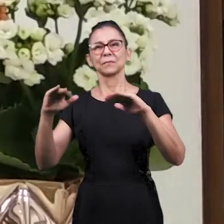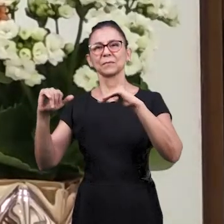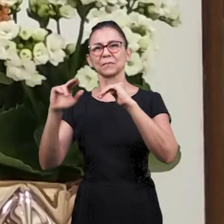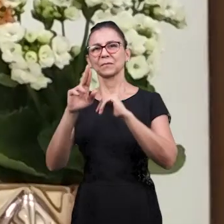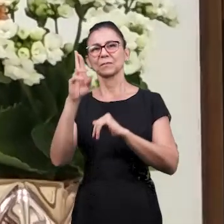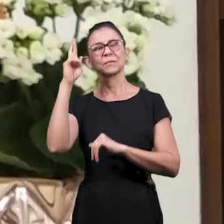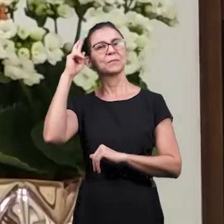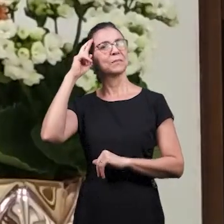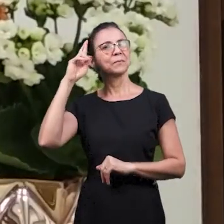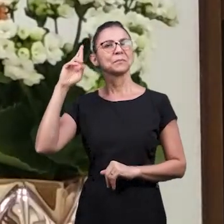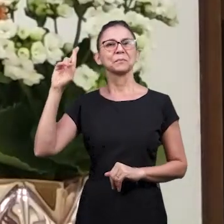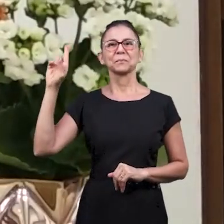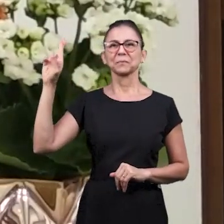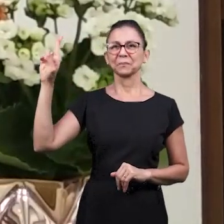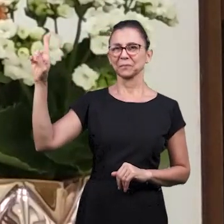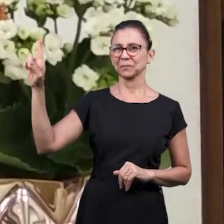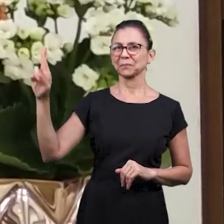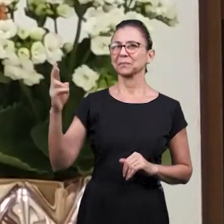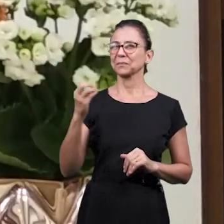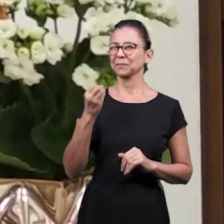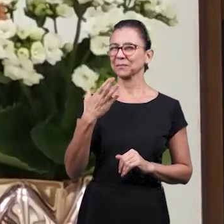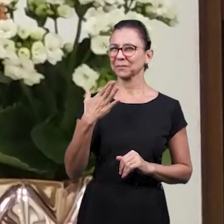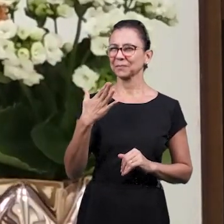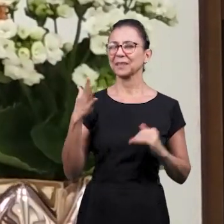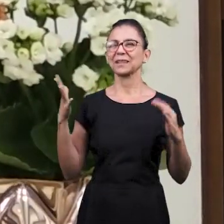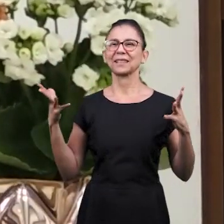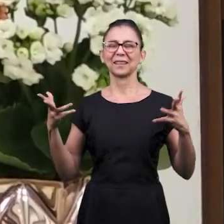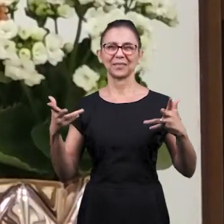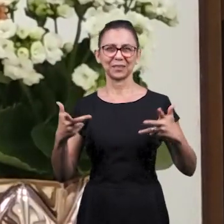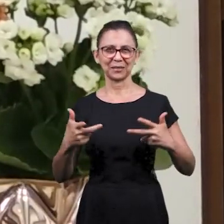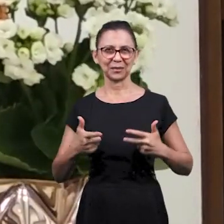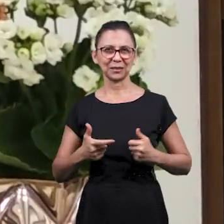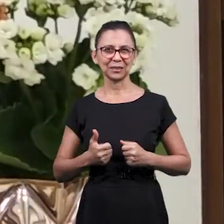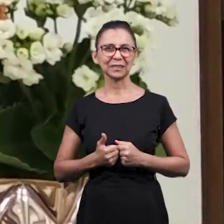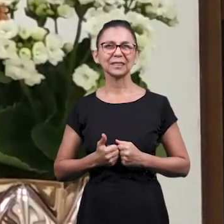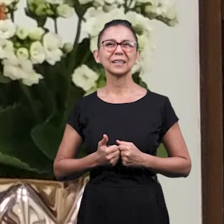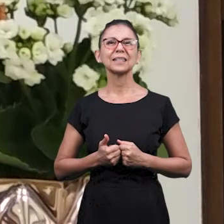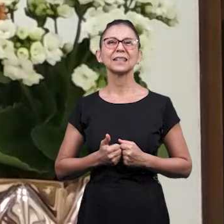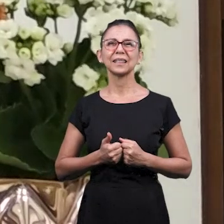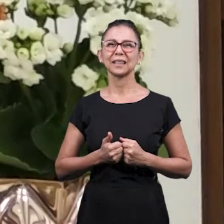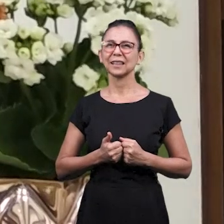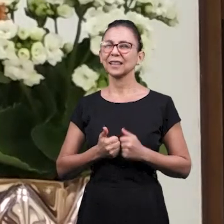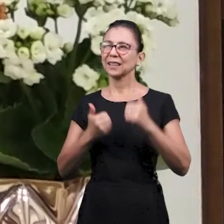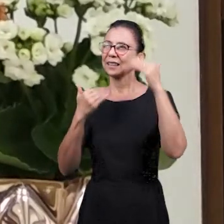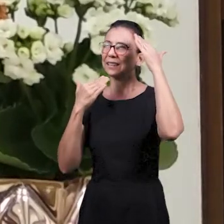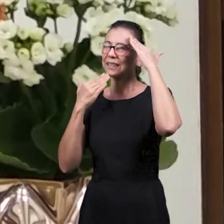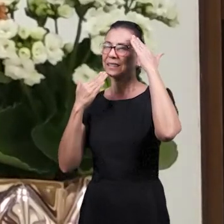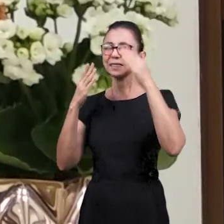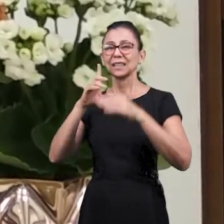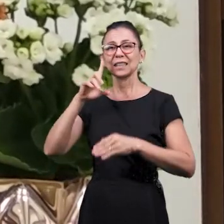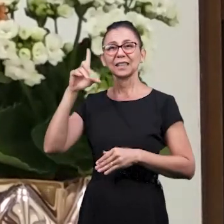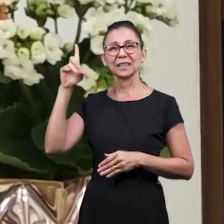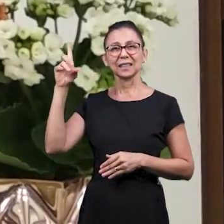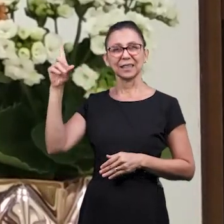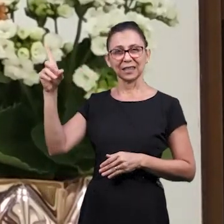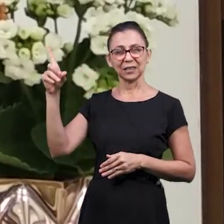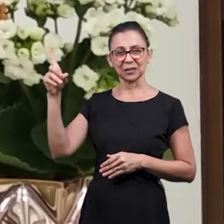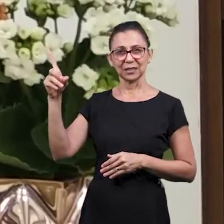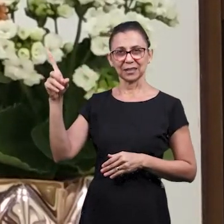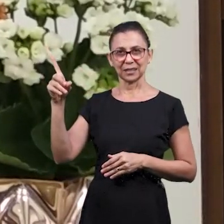Прославлено имя нашего Господа. Как чудесно прославлять Господа в